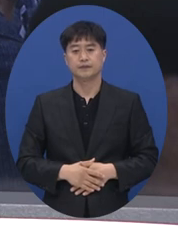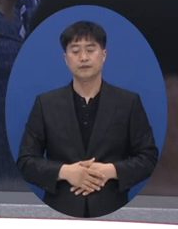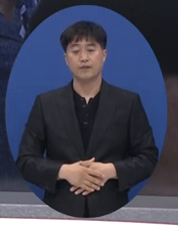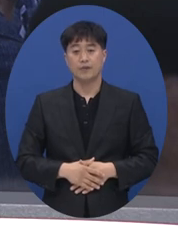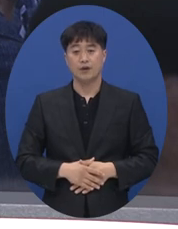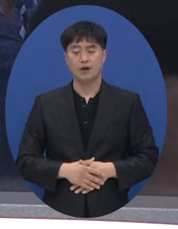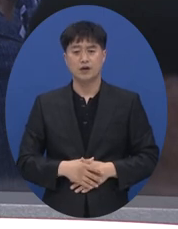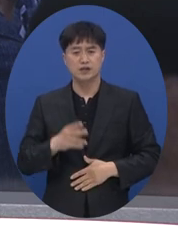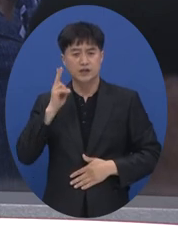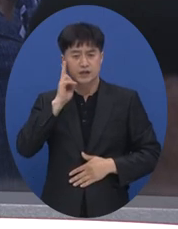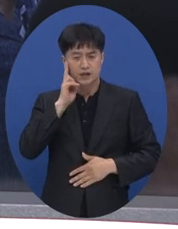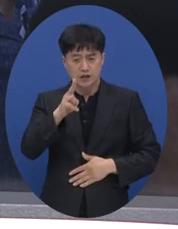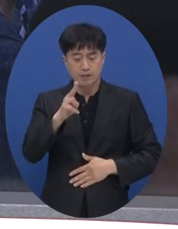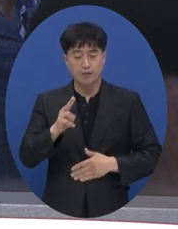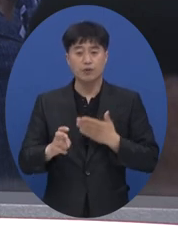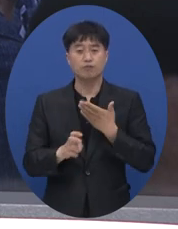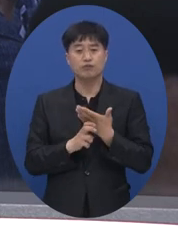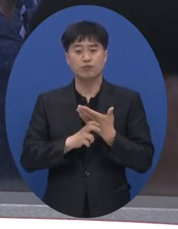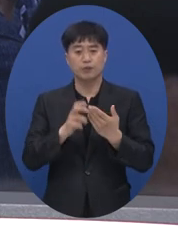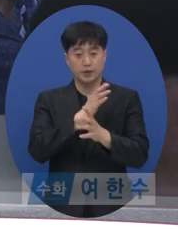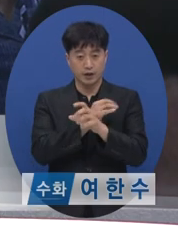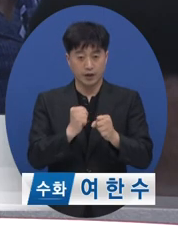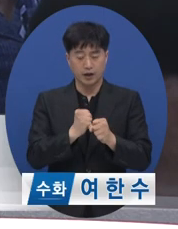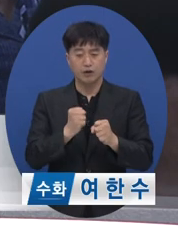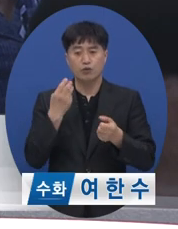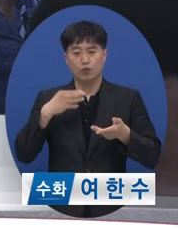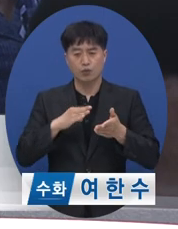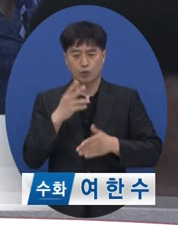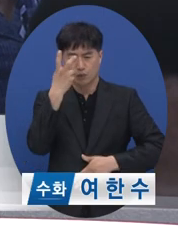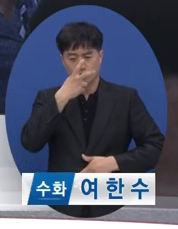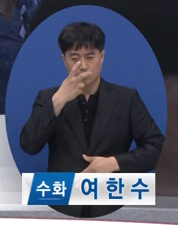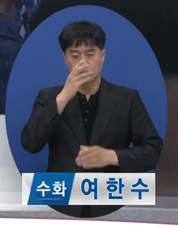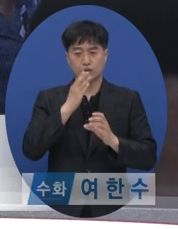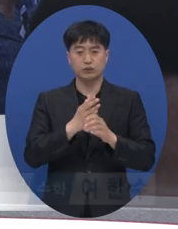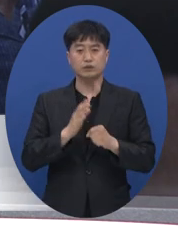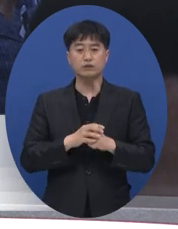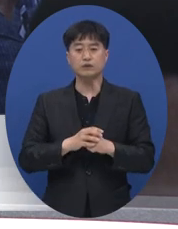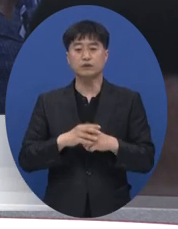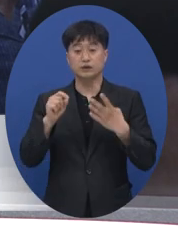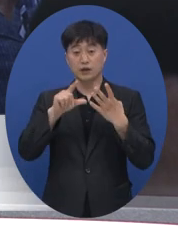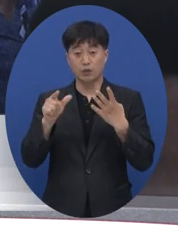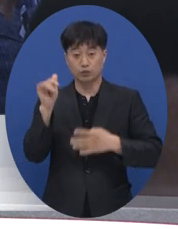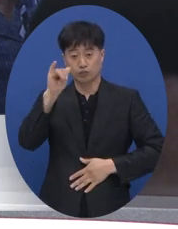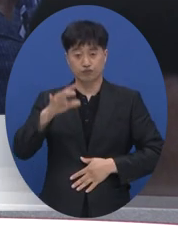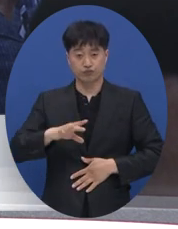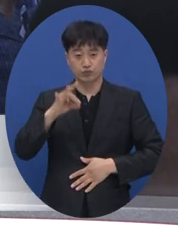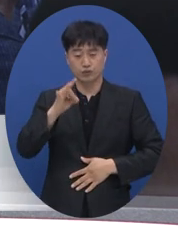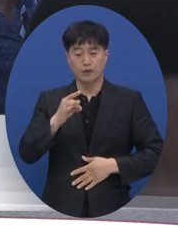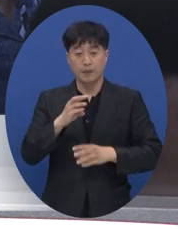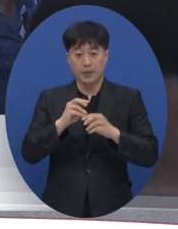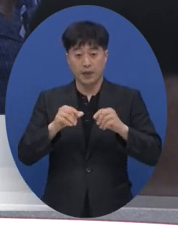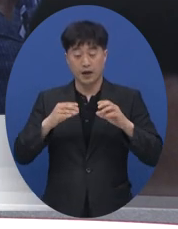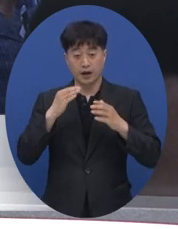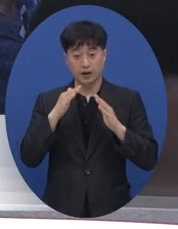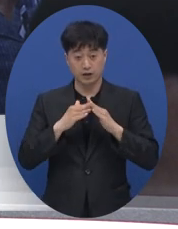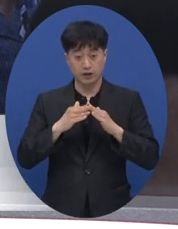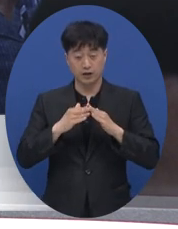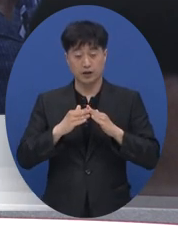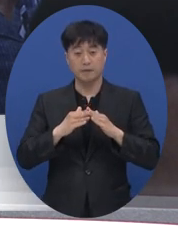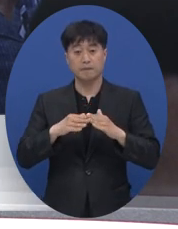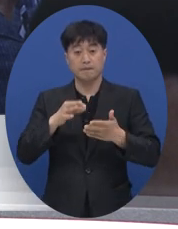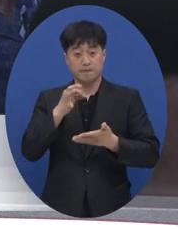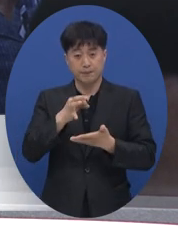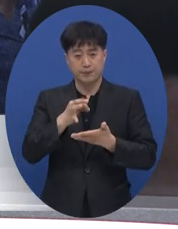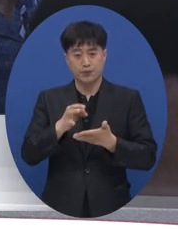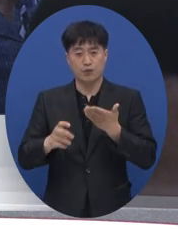도를 넘고 있는 꼼수 청약을 강의도 가 샅샅이 뒤지고 있습니다 지난 4월 전국 최초로 부동산 불법행위에 전담